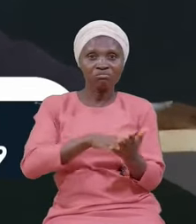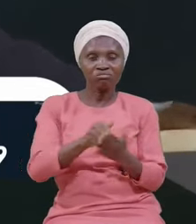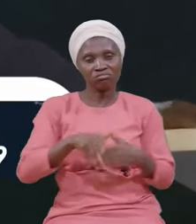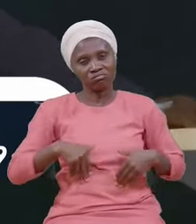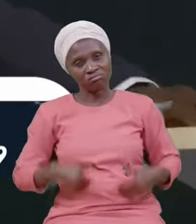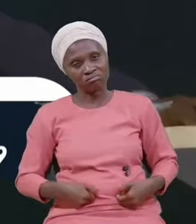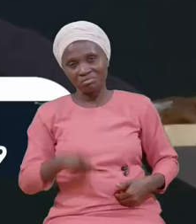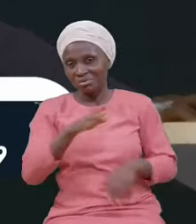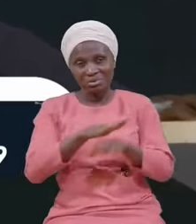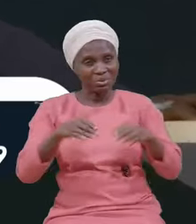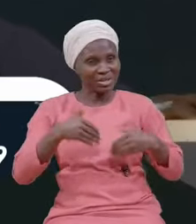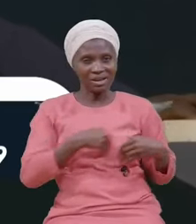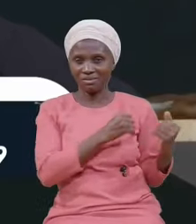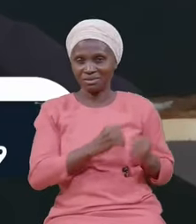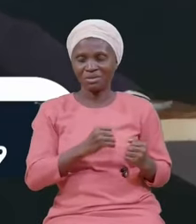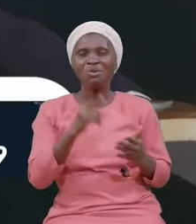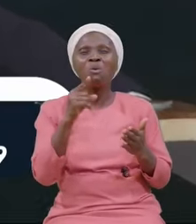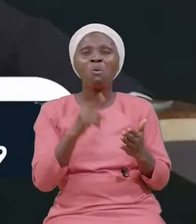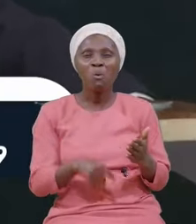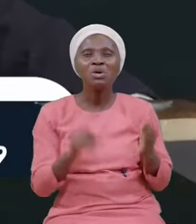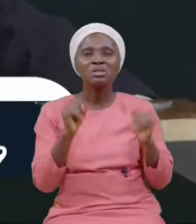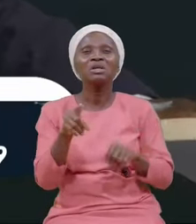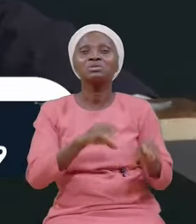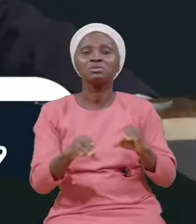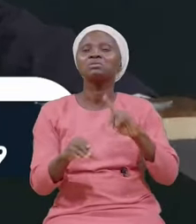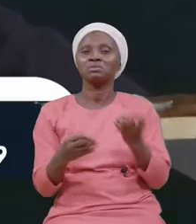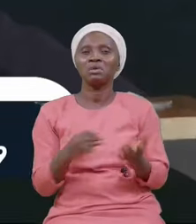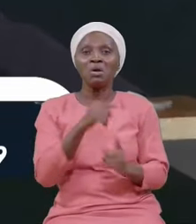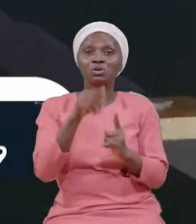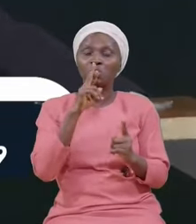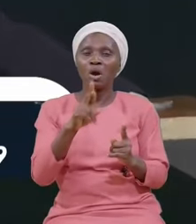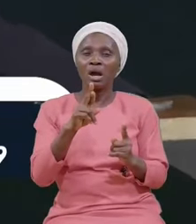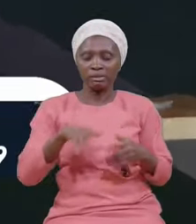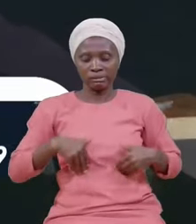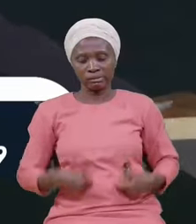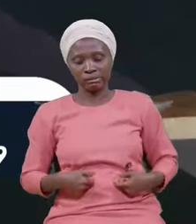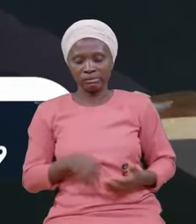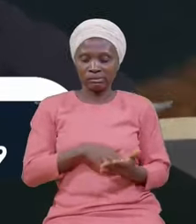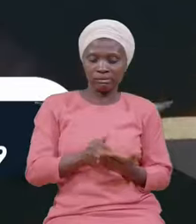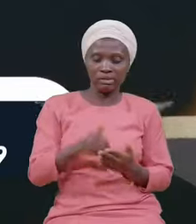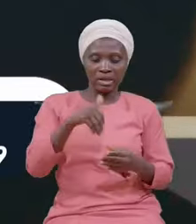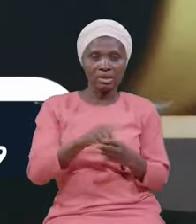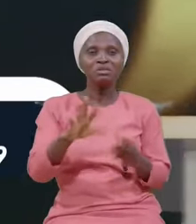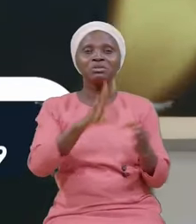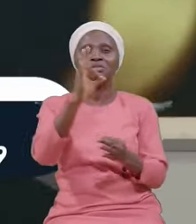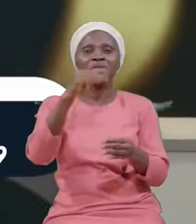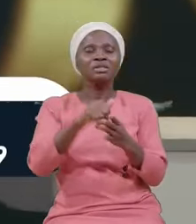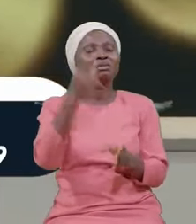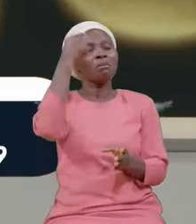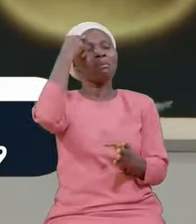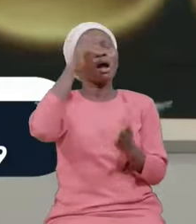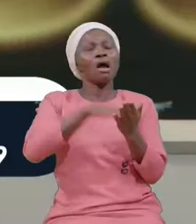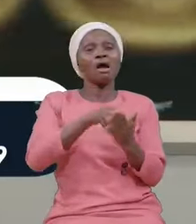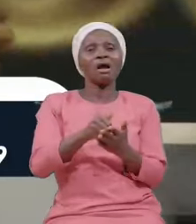force, qu'est-ce que vous pouvez faire? Quand vous êtes fatigué dans votre esprit, dans votre âme, qu'est-ce que vous pouvez faire? Quand